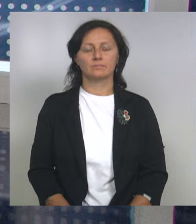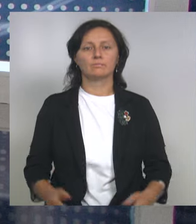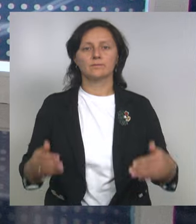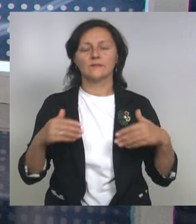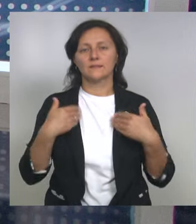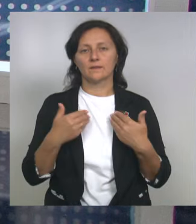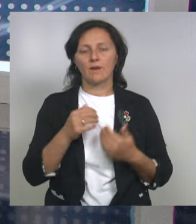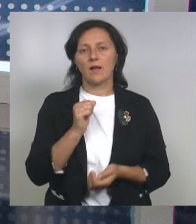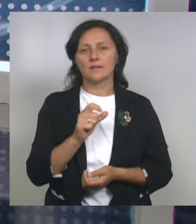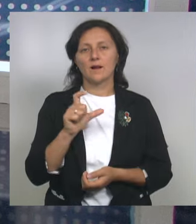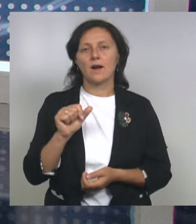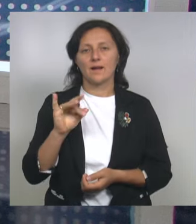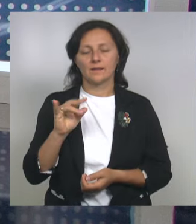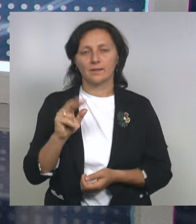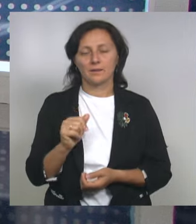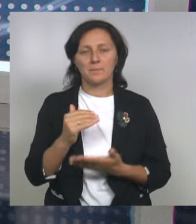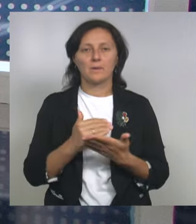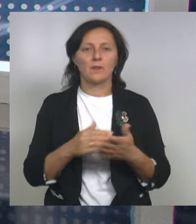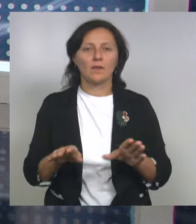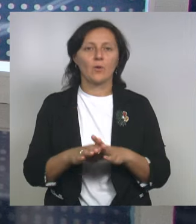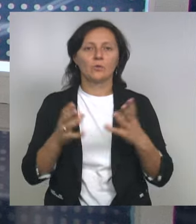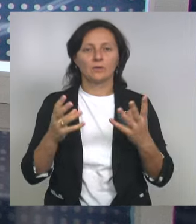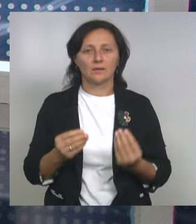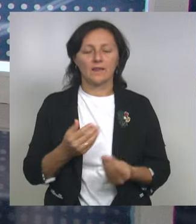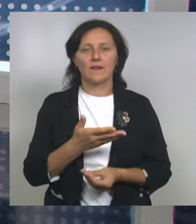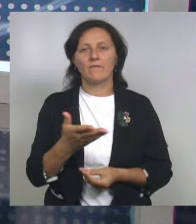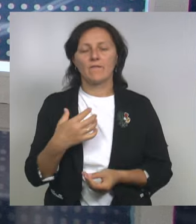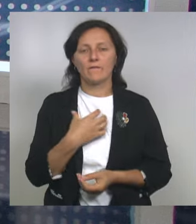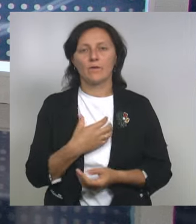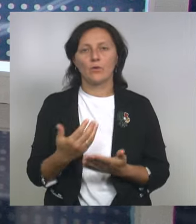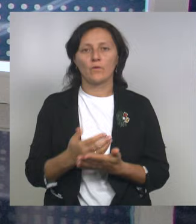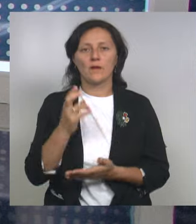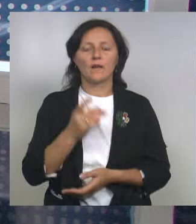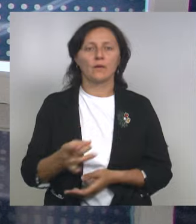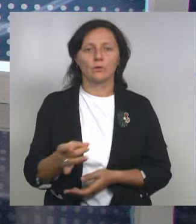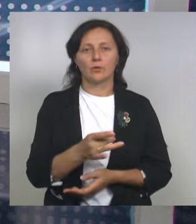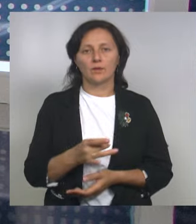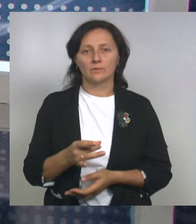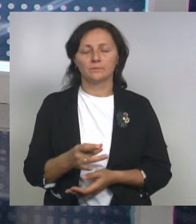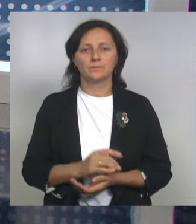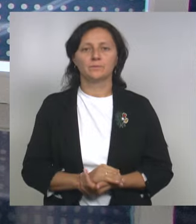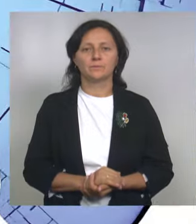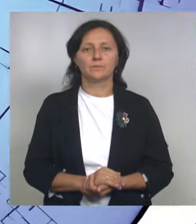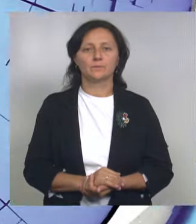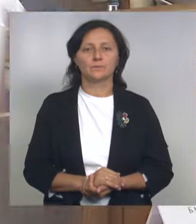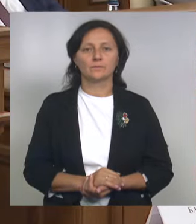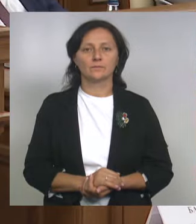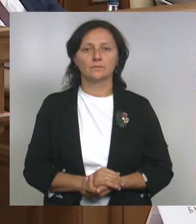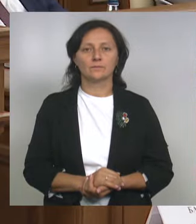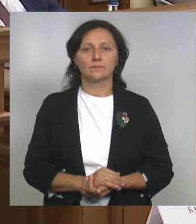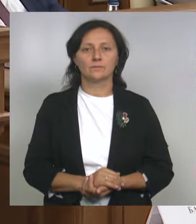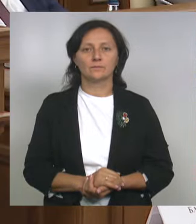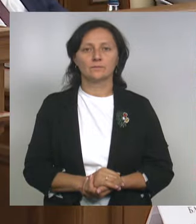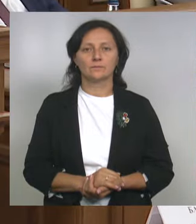Здравствуйте, в студии Александра Харина. Это программа «Такой день». Для вас самые важные новости региона в этом выпуске.